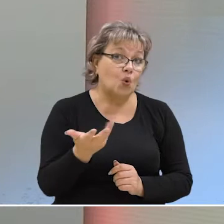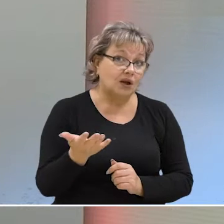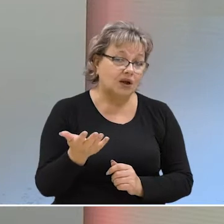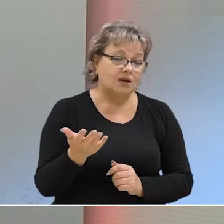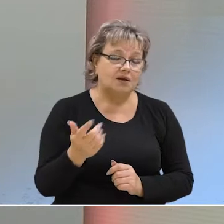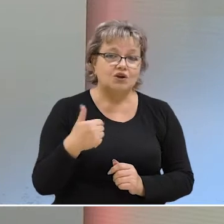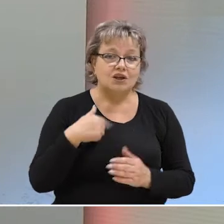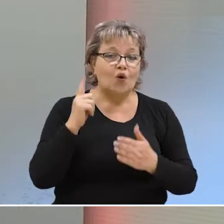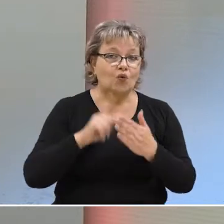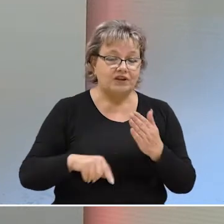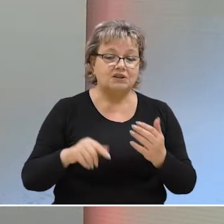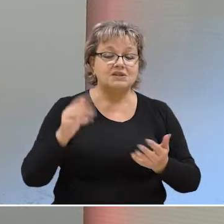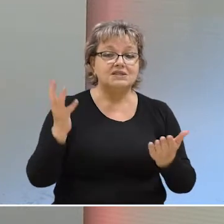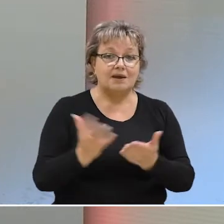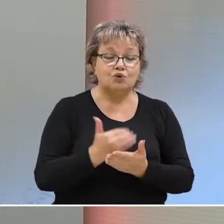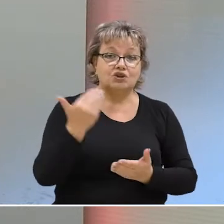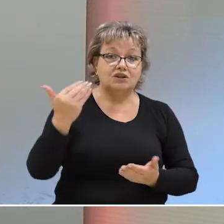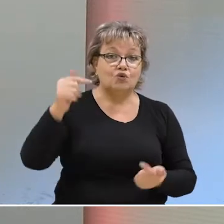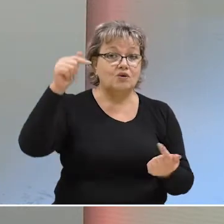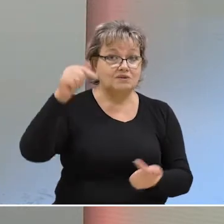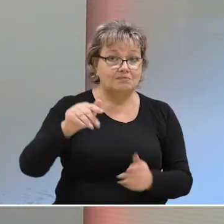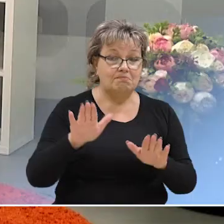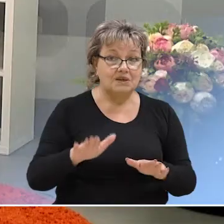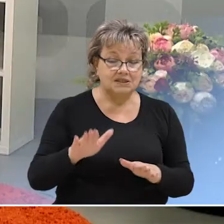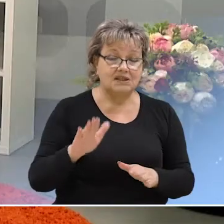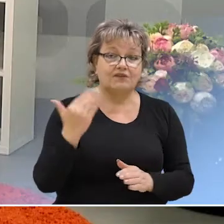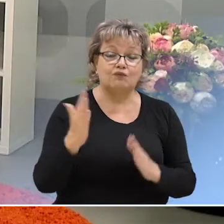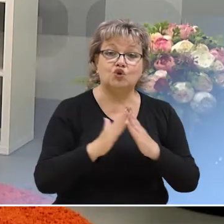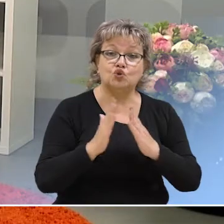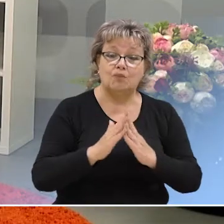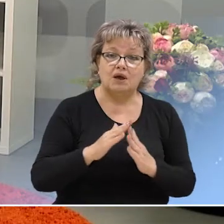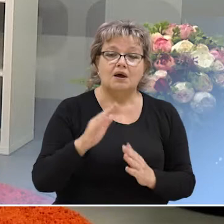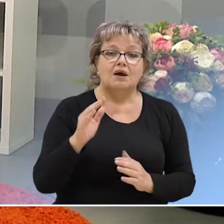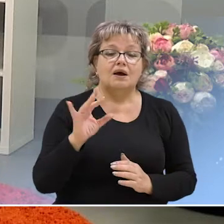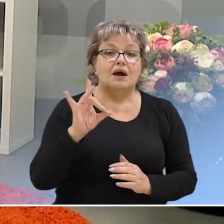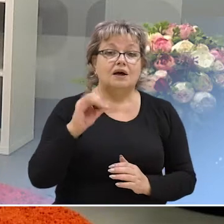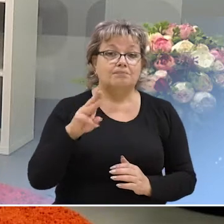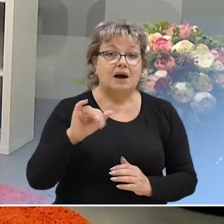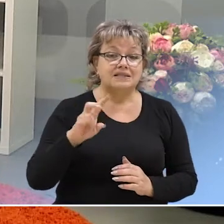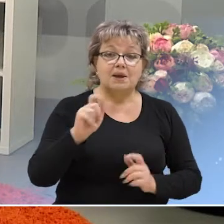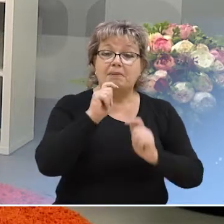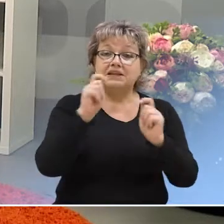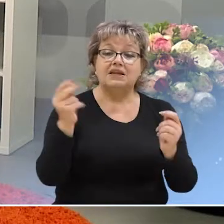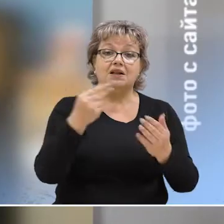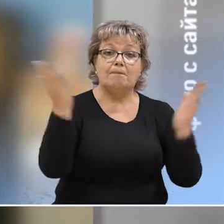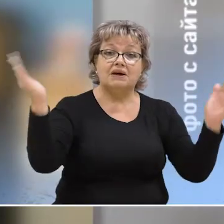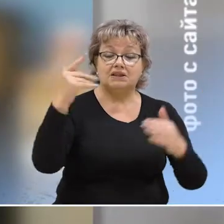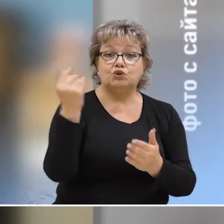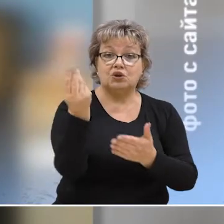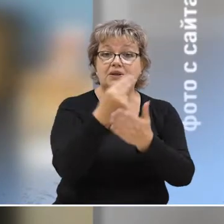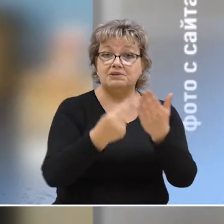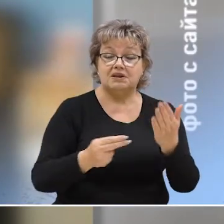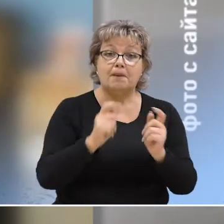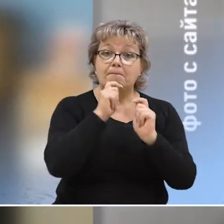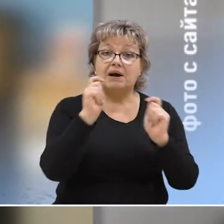настолько, я уверена, это займет достойное место в его доме. Ростовчанка Наталья Устименко подарила рэперу Басте портрет, который